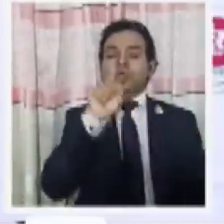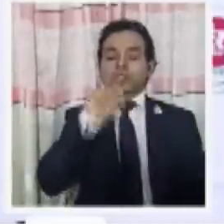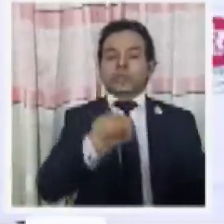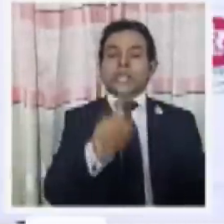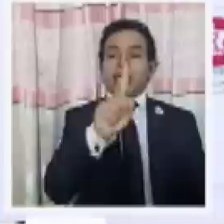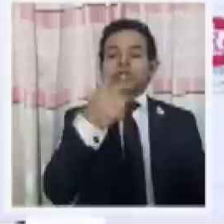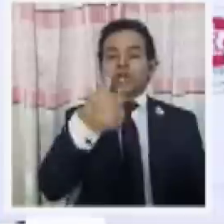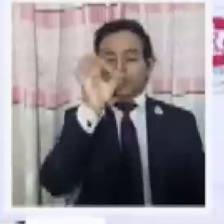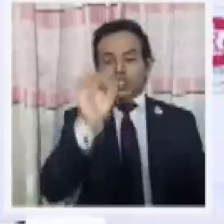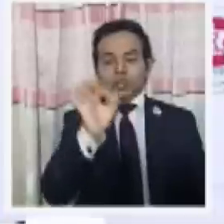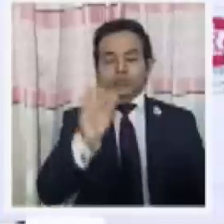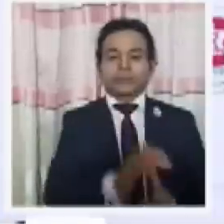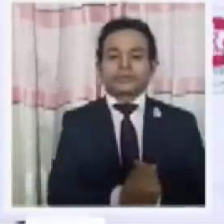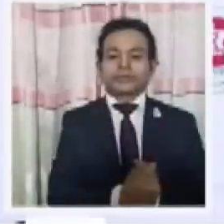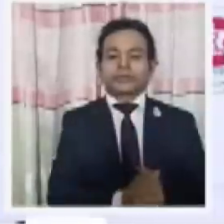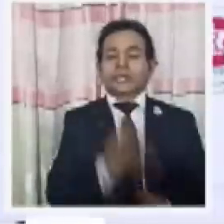0 থেকে 10 বছরের